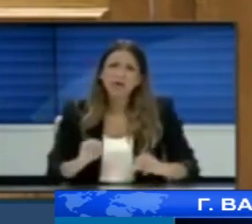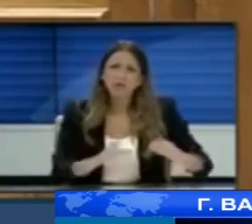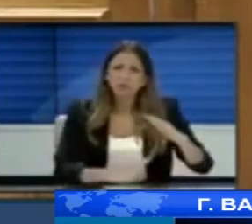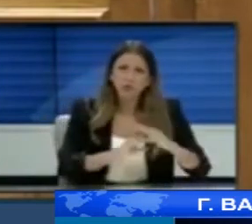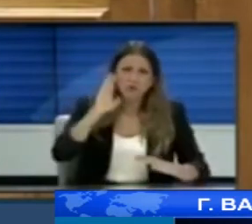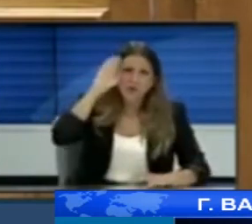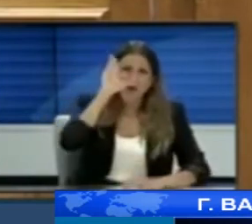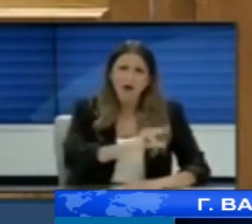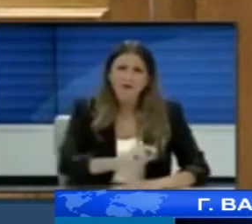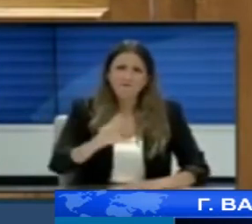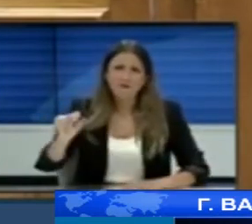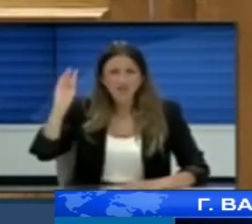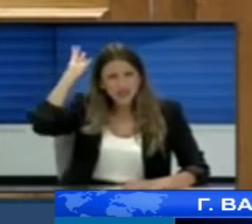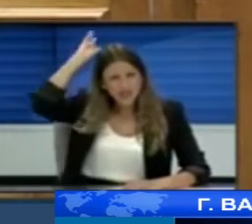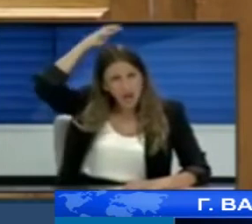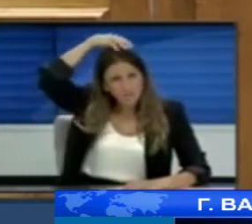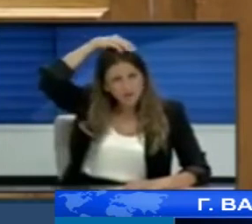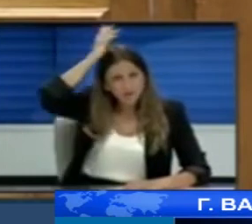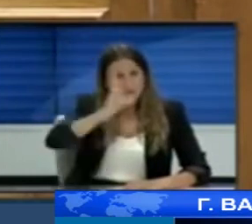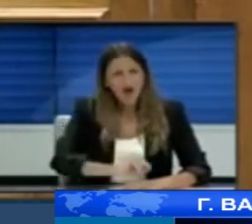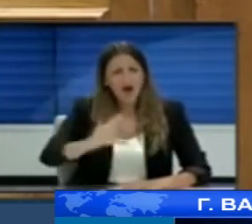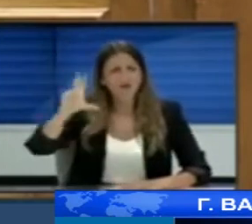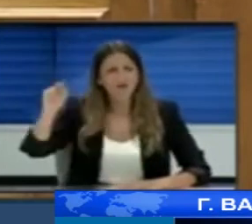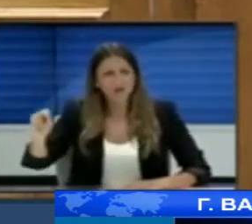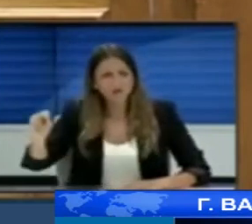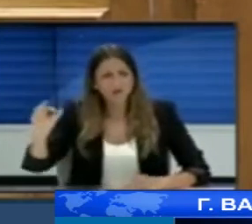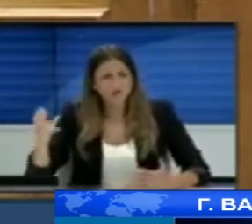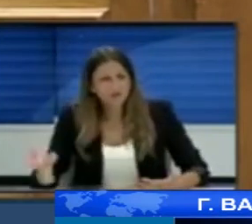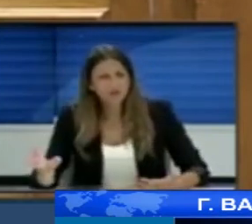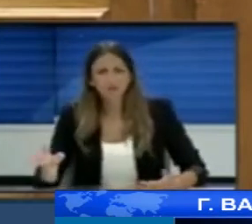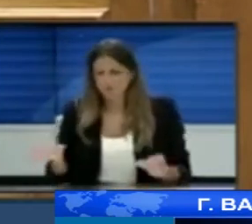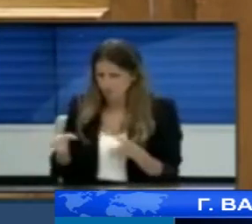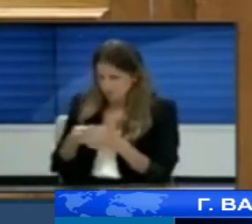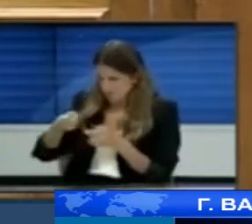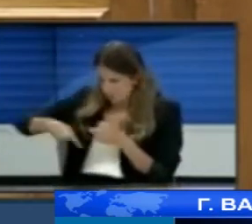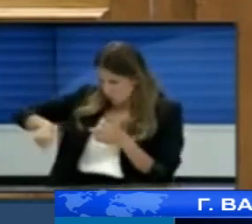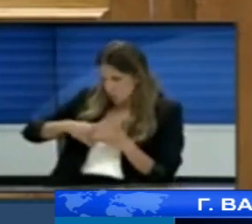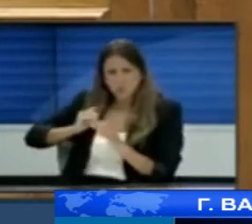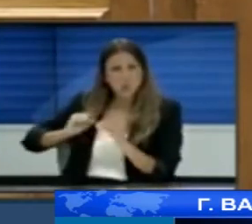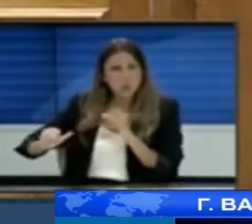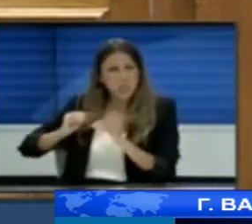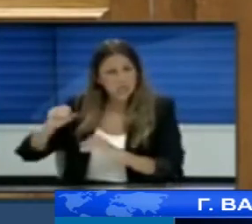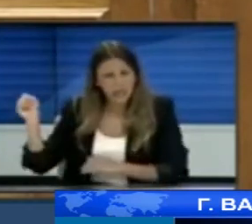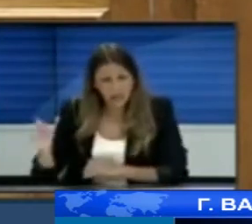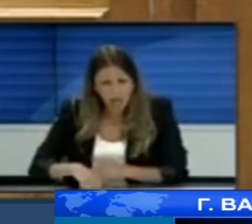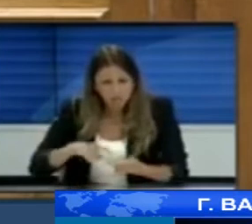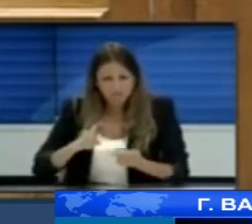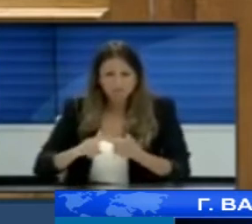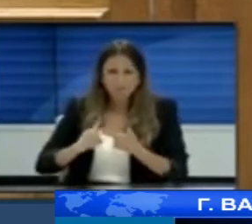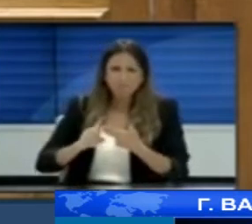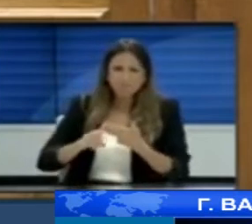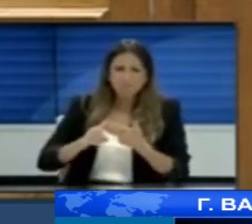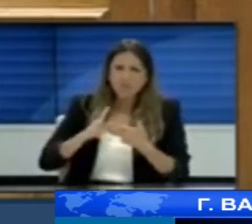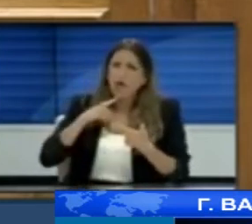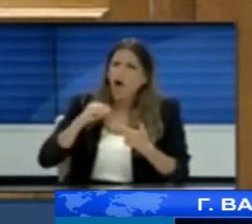πιστεύει στην στήριξη με ζεστό δημόσιο χρήμα ανθρώπων σαν αυτών και τις τάξεις του, και βεβαίως στην